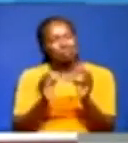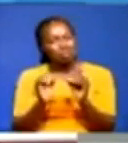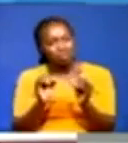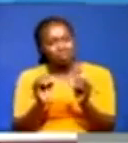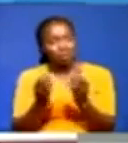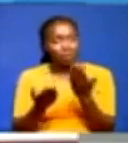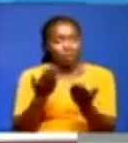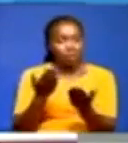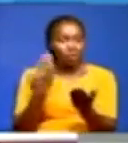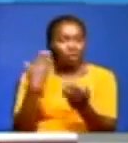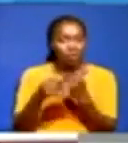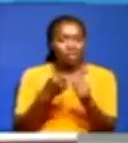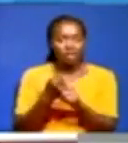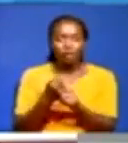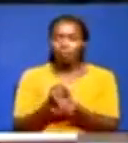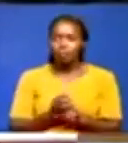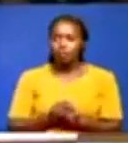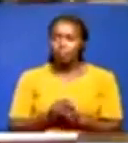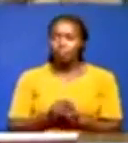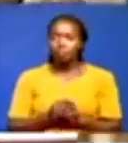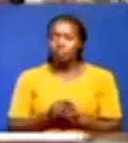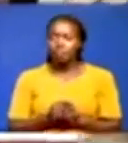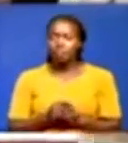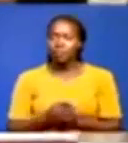mwaka 2021.